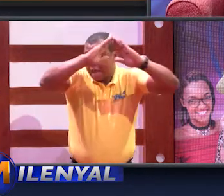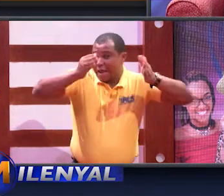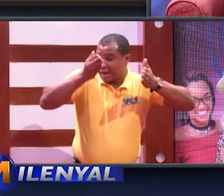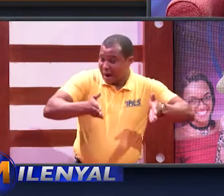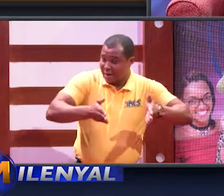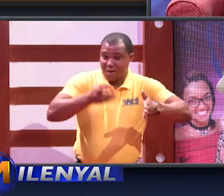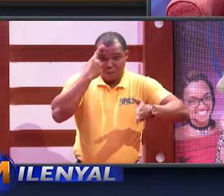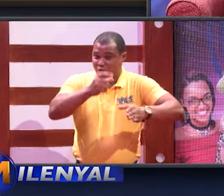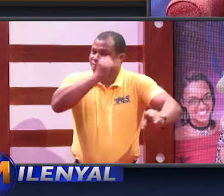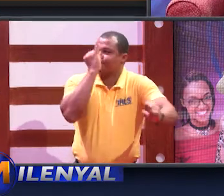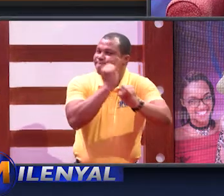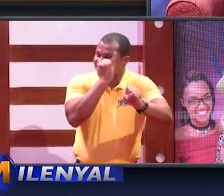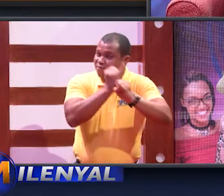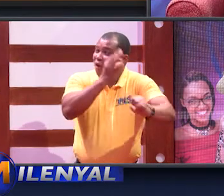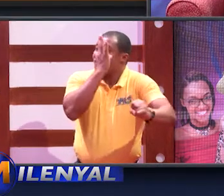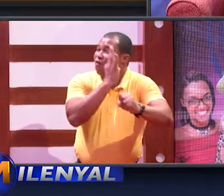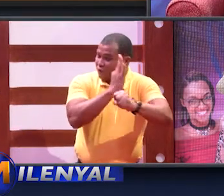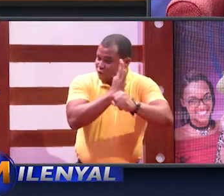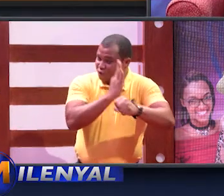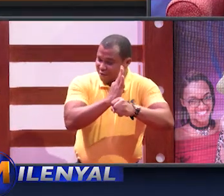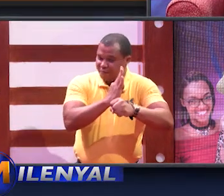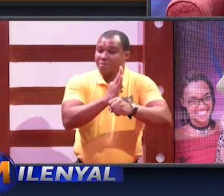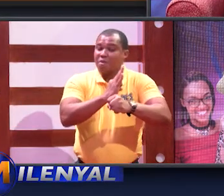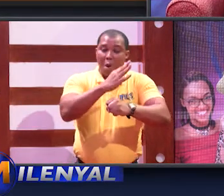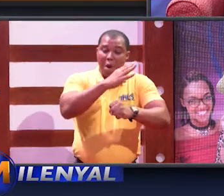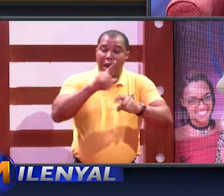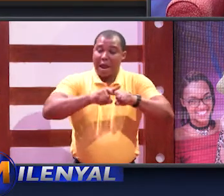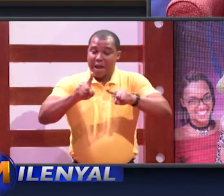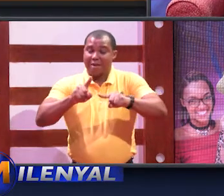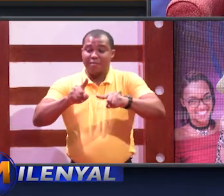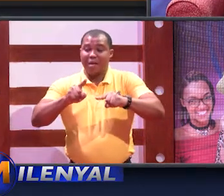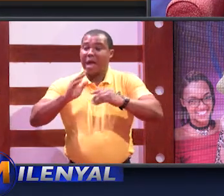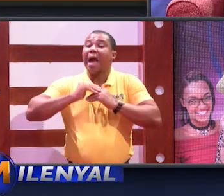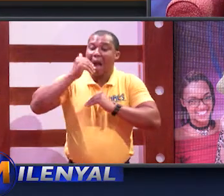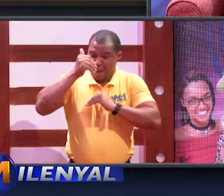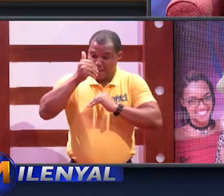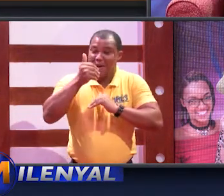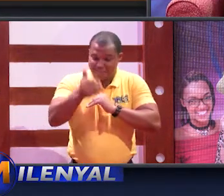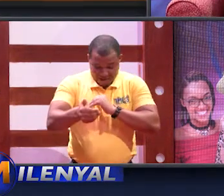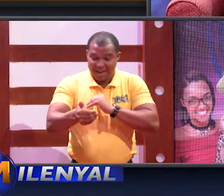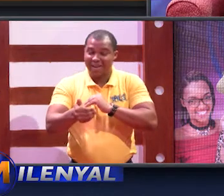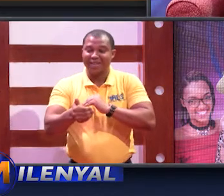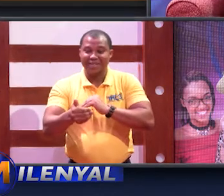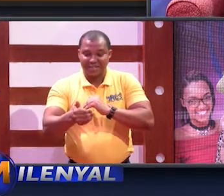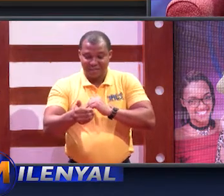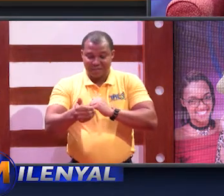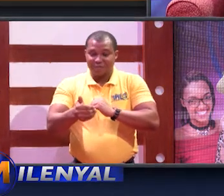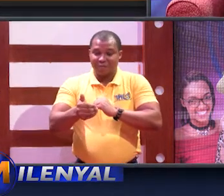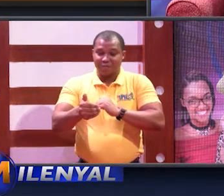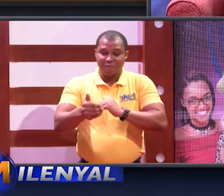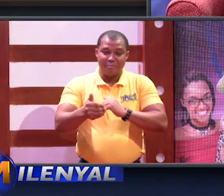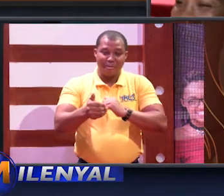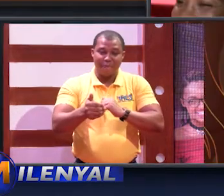moment. Mais après, c'est bon, bah il me dit graisse cochon, coup de cochon, vas-y cochon vous graisse. Cochon vous